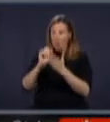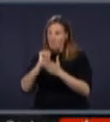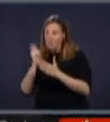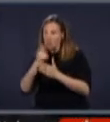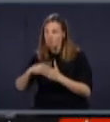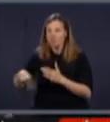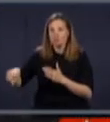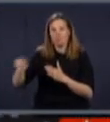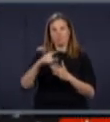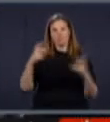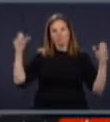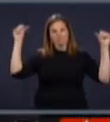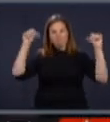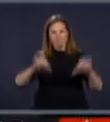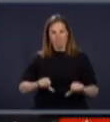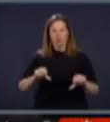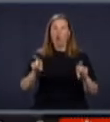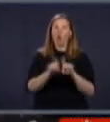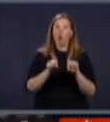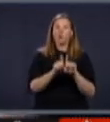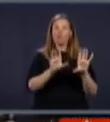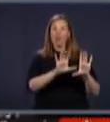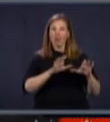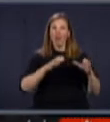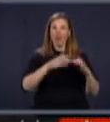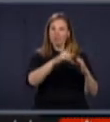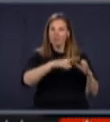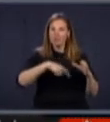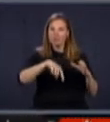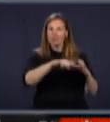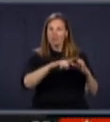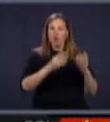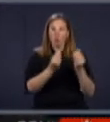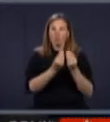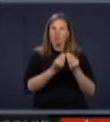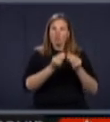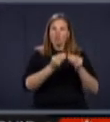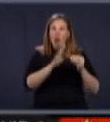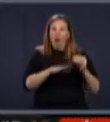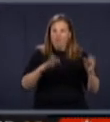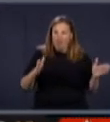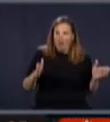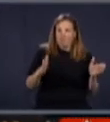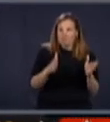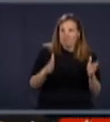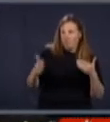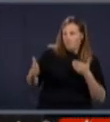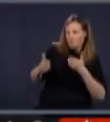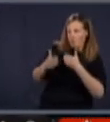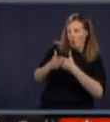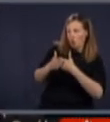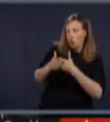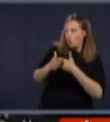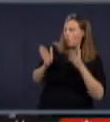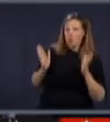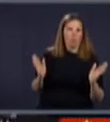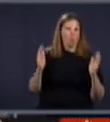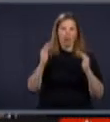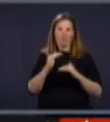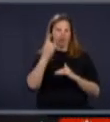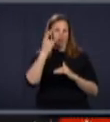grand. Puis les classes, bon, c'est quand même dense et donc c'est pas idéal